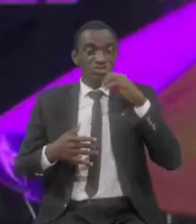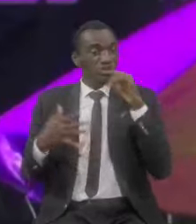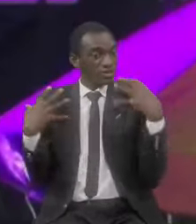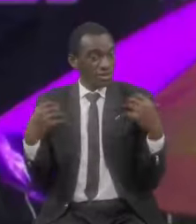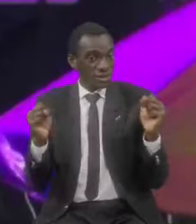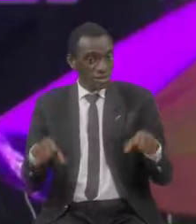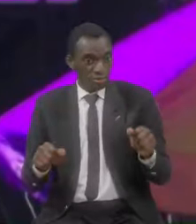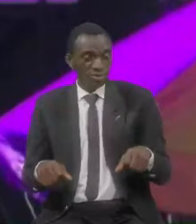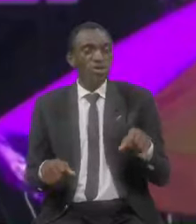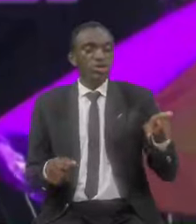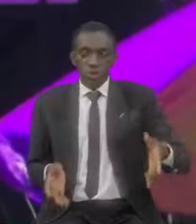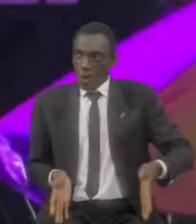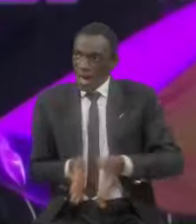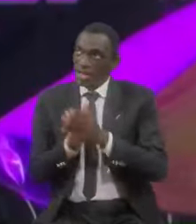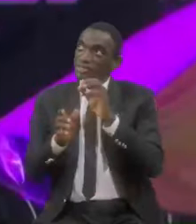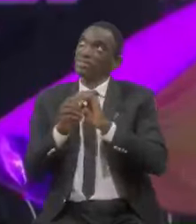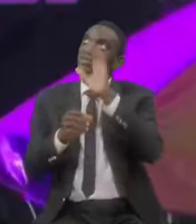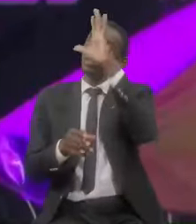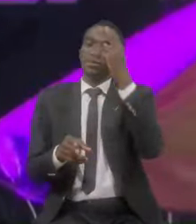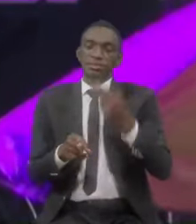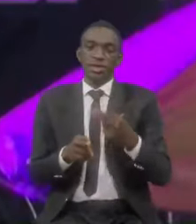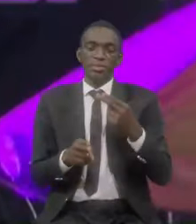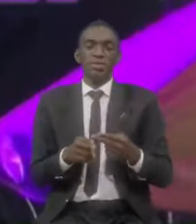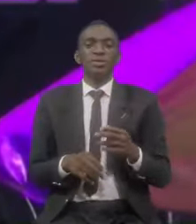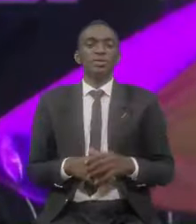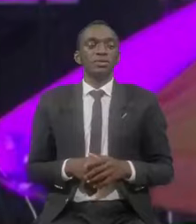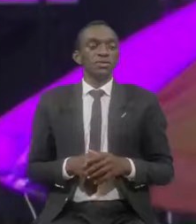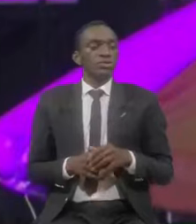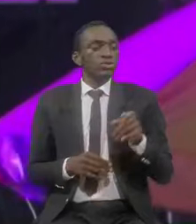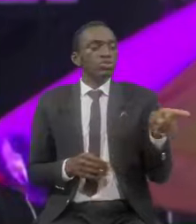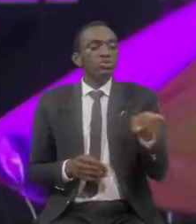nous demandons en son nom, la restauration